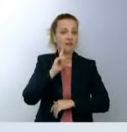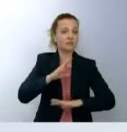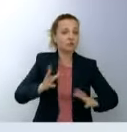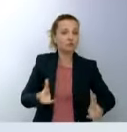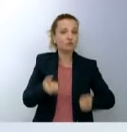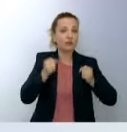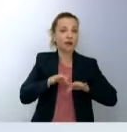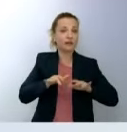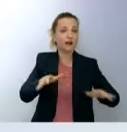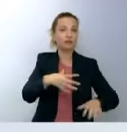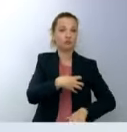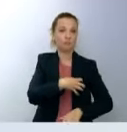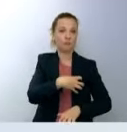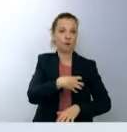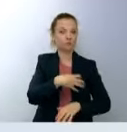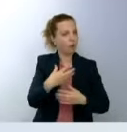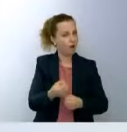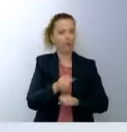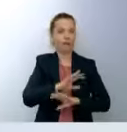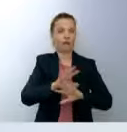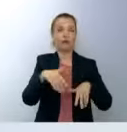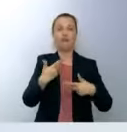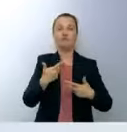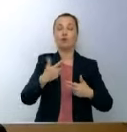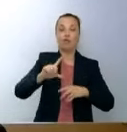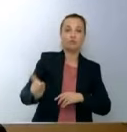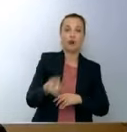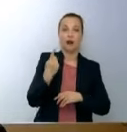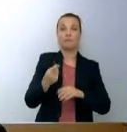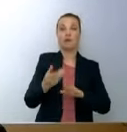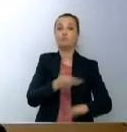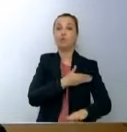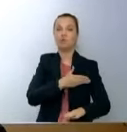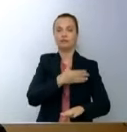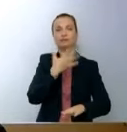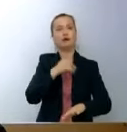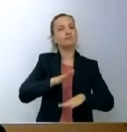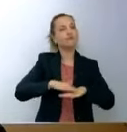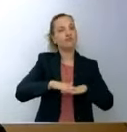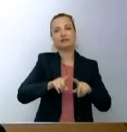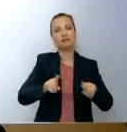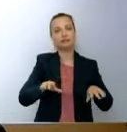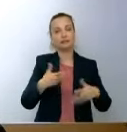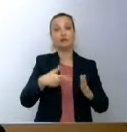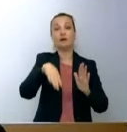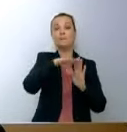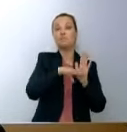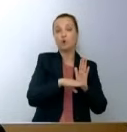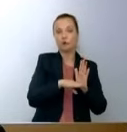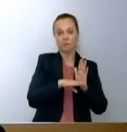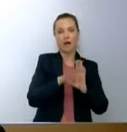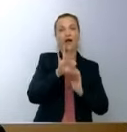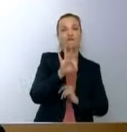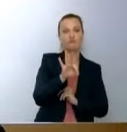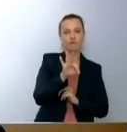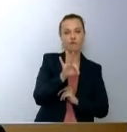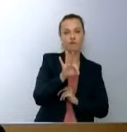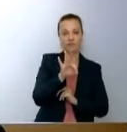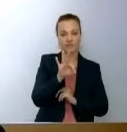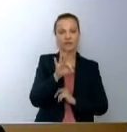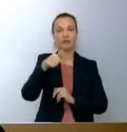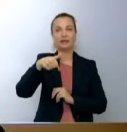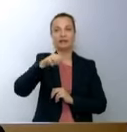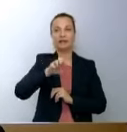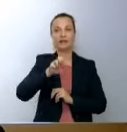βρουν ότι πάσχουν και να θεραπευθούν εγκαίρως λόγω του προγράμματος φφη γεννηματά πολλές γυναίκες και ελπίζουμε